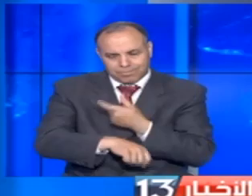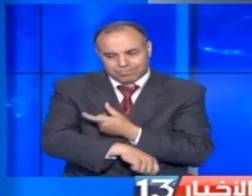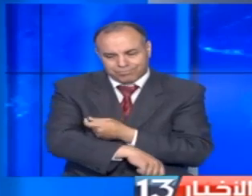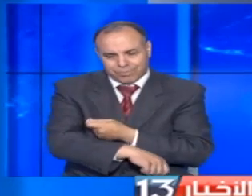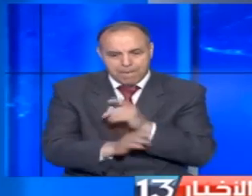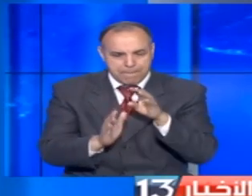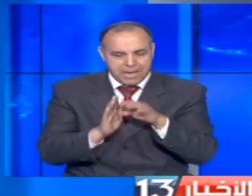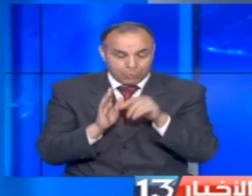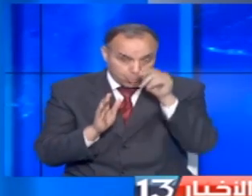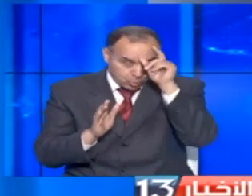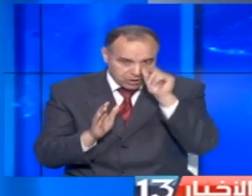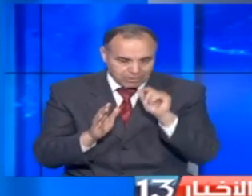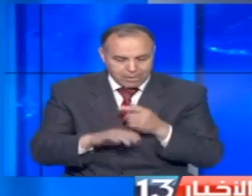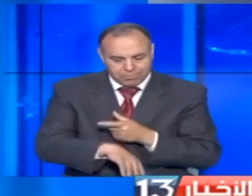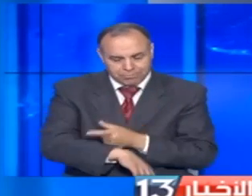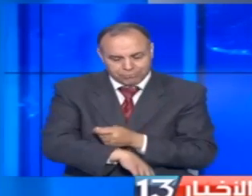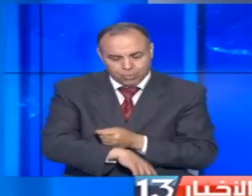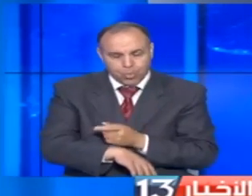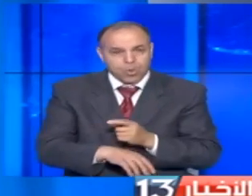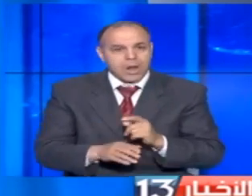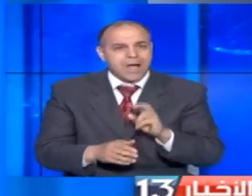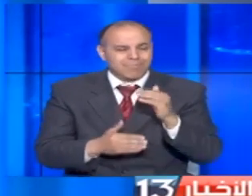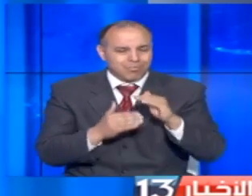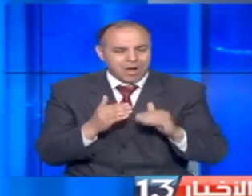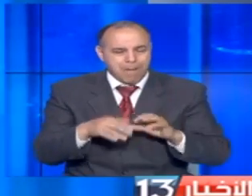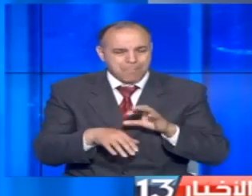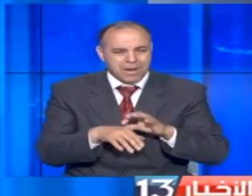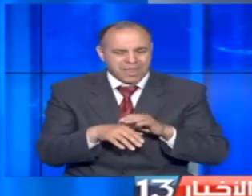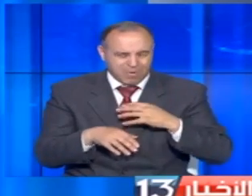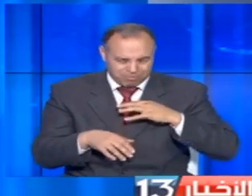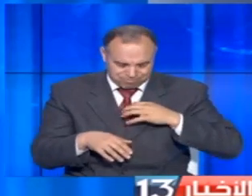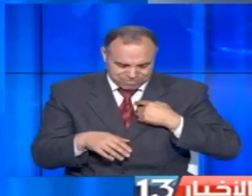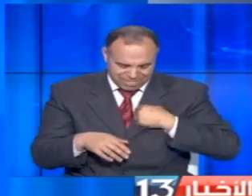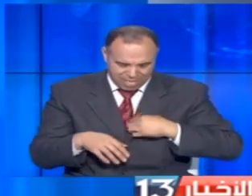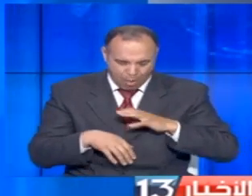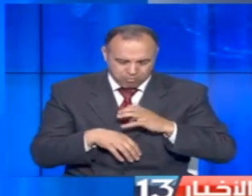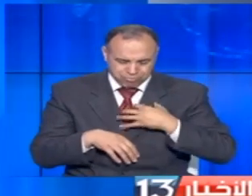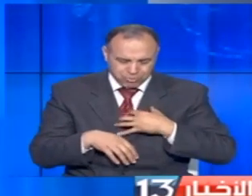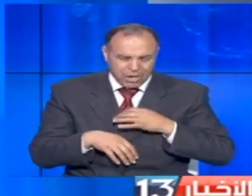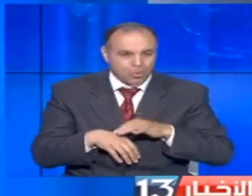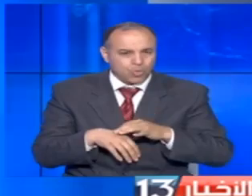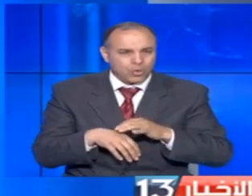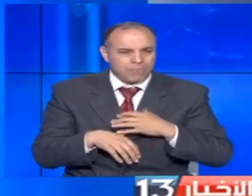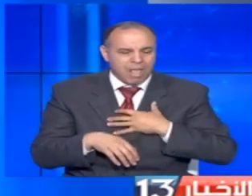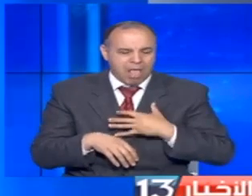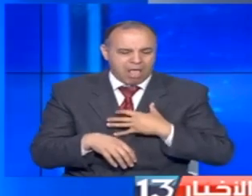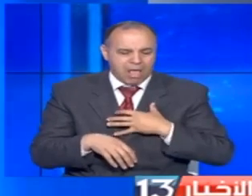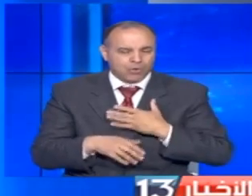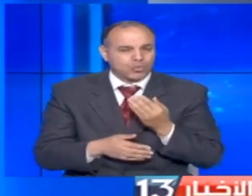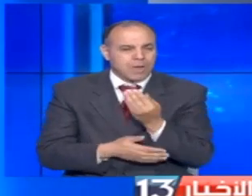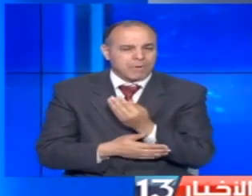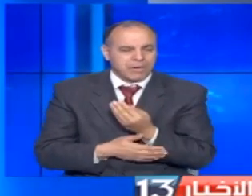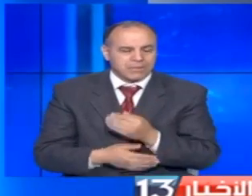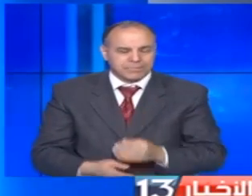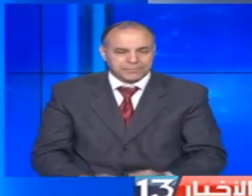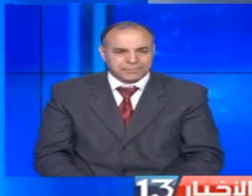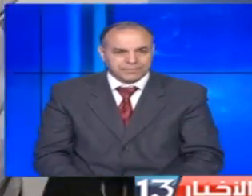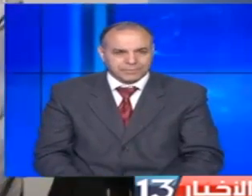الرزنامه الوطنيه للتلقيح في تقليص حالات التعفنات الناتجه عن المكورات الرئويه لدى